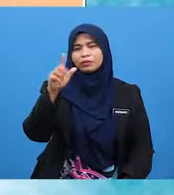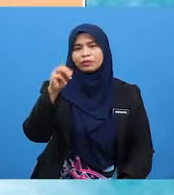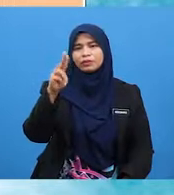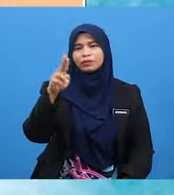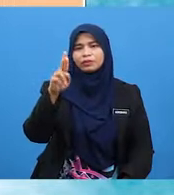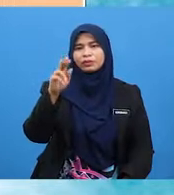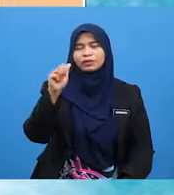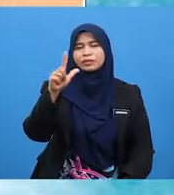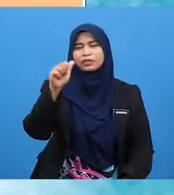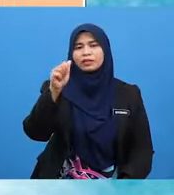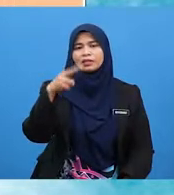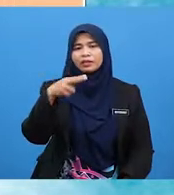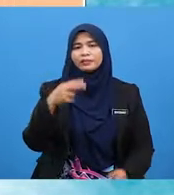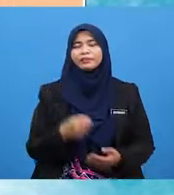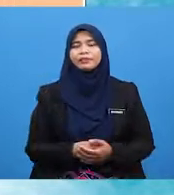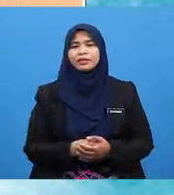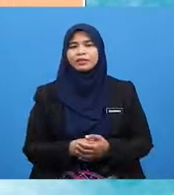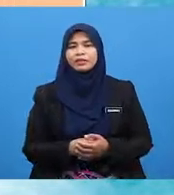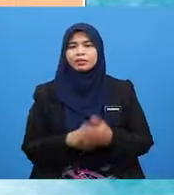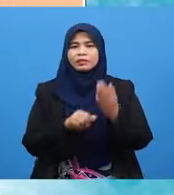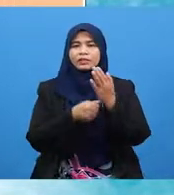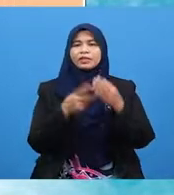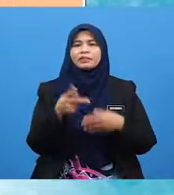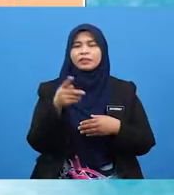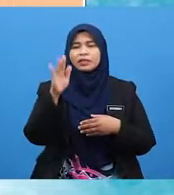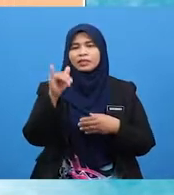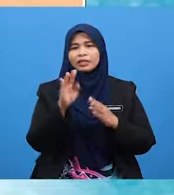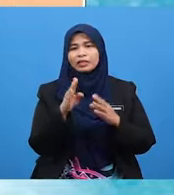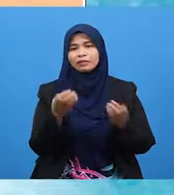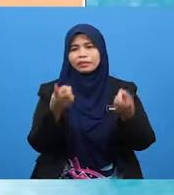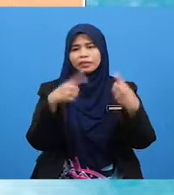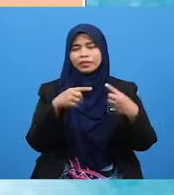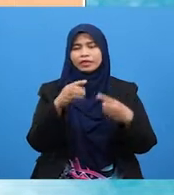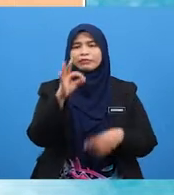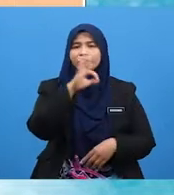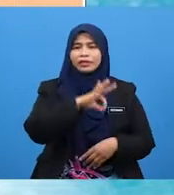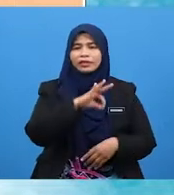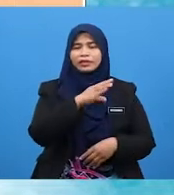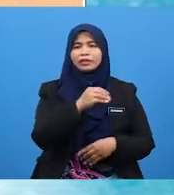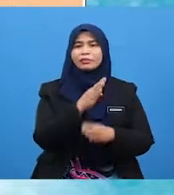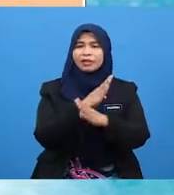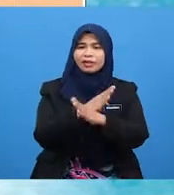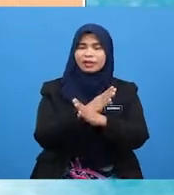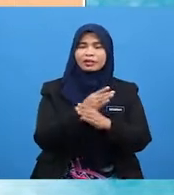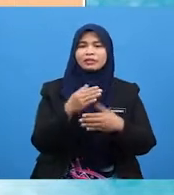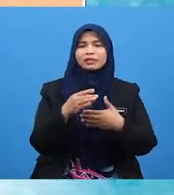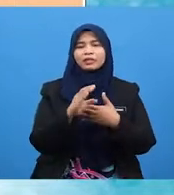iaitu berasaskan kepada perkara yang mendatangkan manfaat dan menghalang